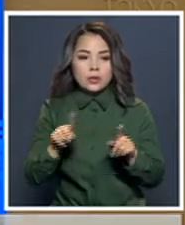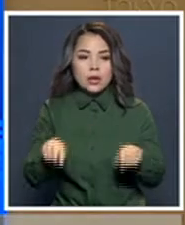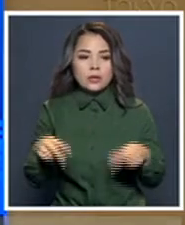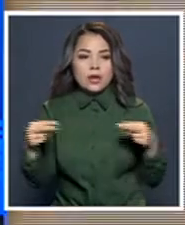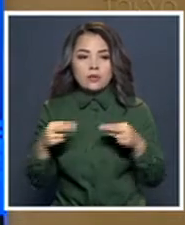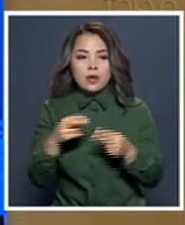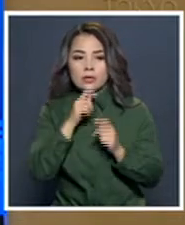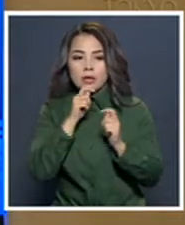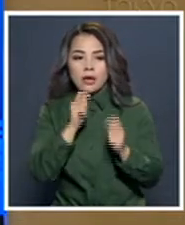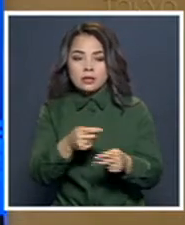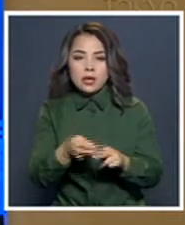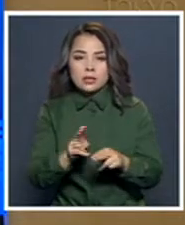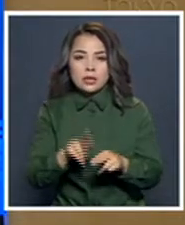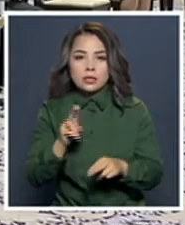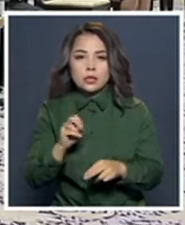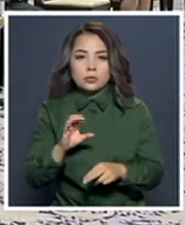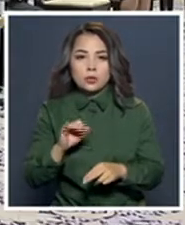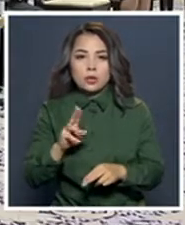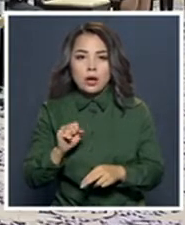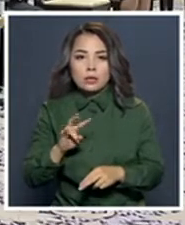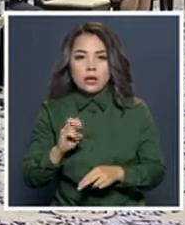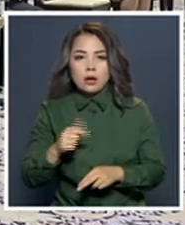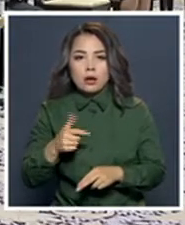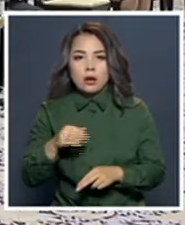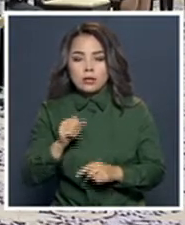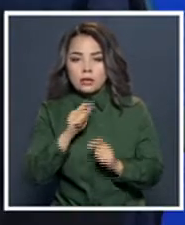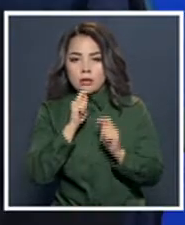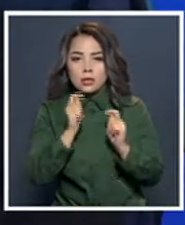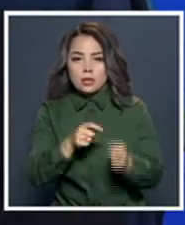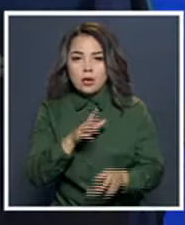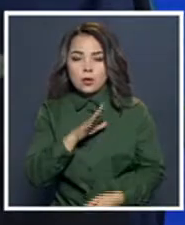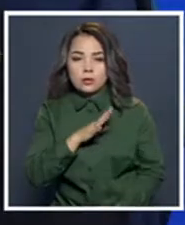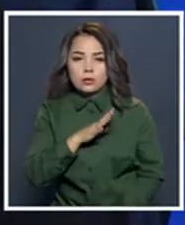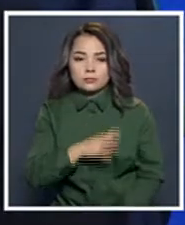ордасының ректоры Кесука Нагата табыс етті.